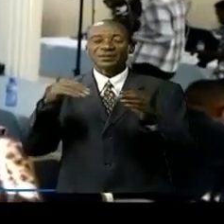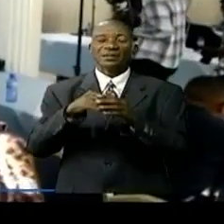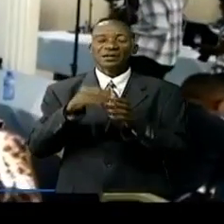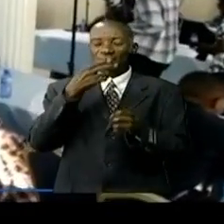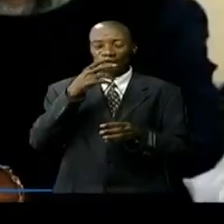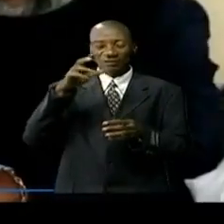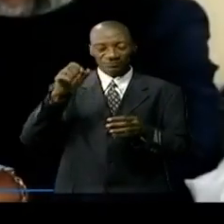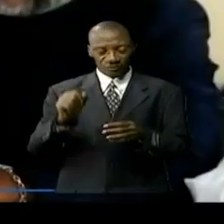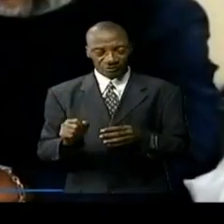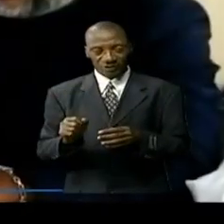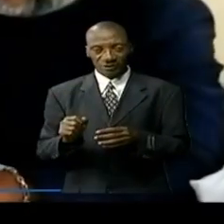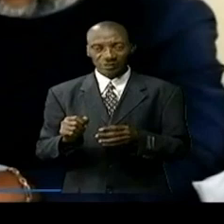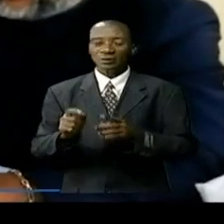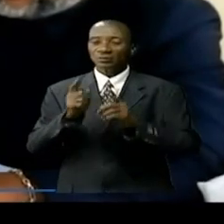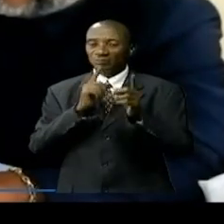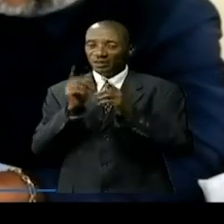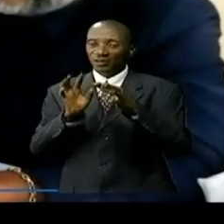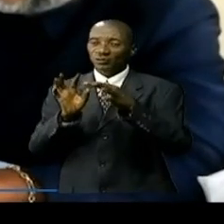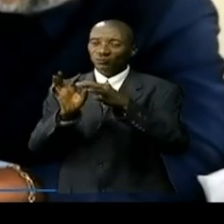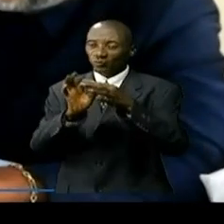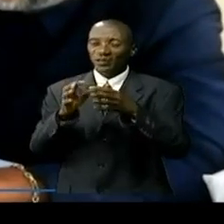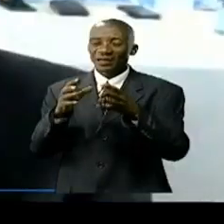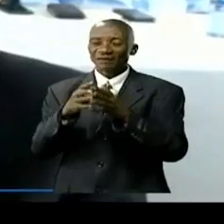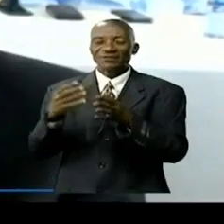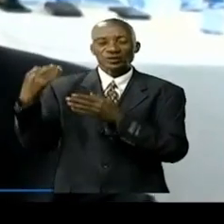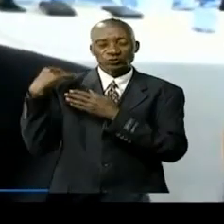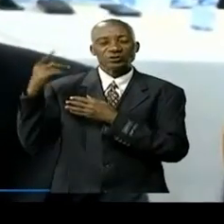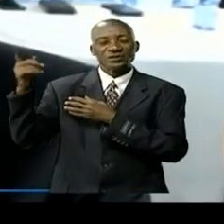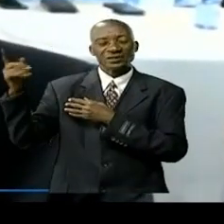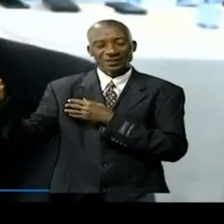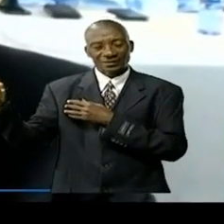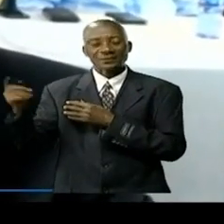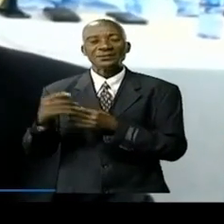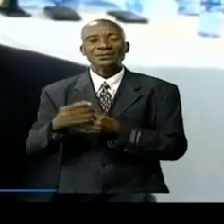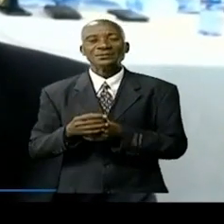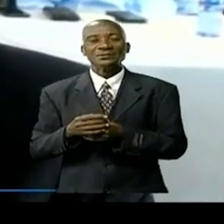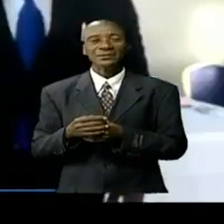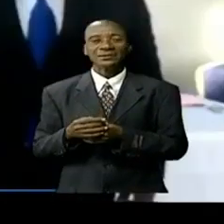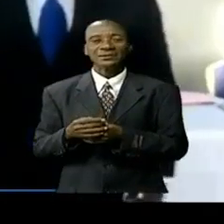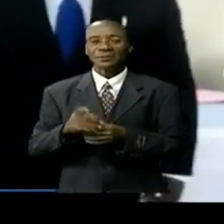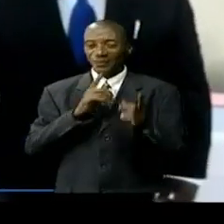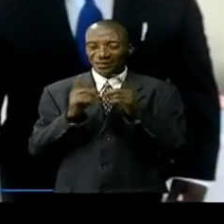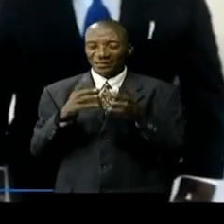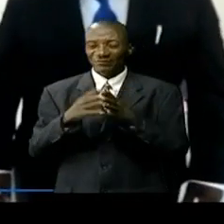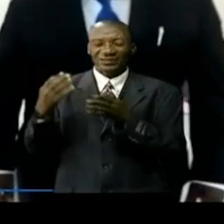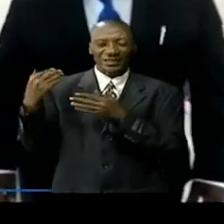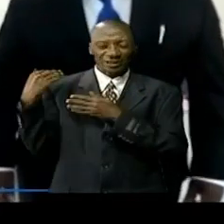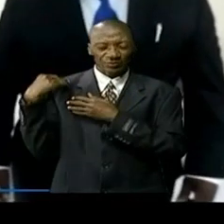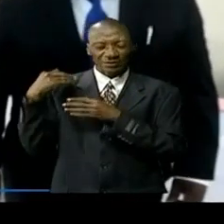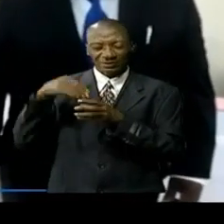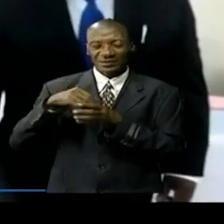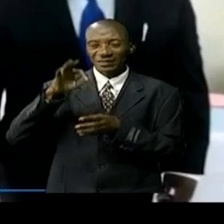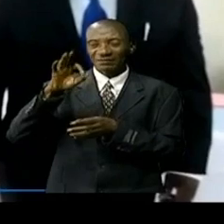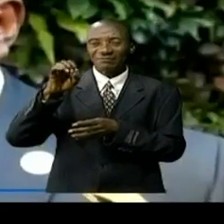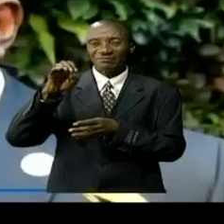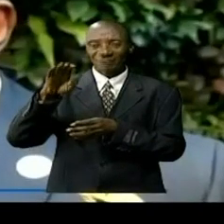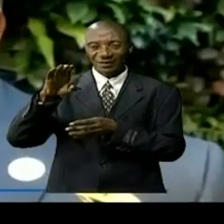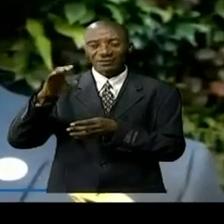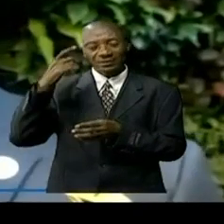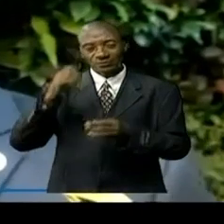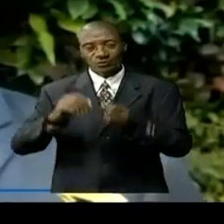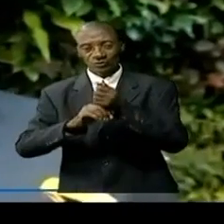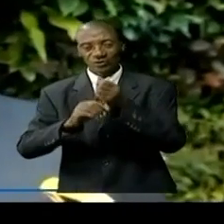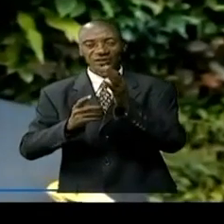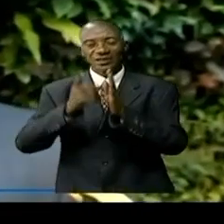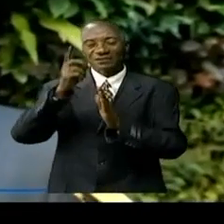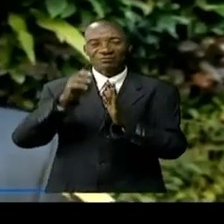et assurer d'autres charges quotidiennes pour l'intérêt des opérateurs économiques, membres de la FEC, et soutenir le développement de la province. La première